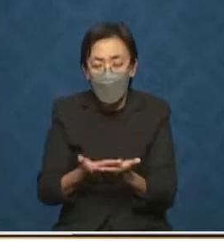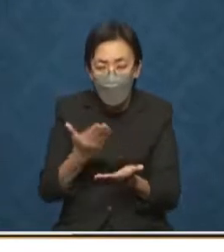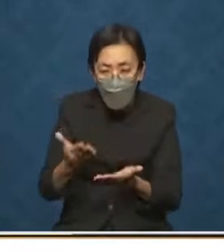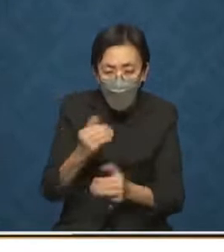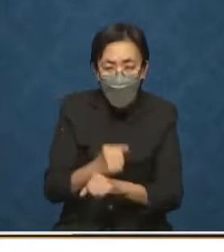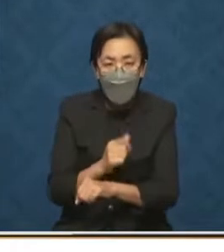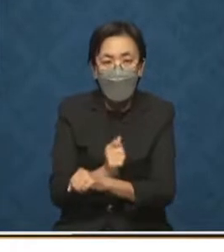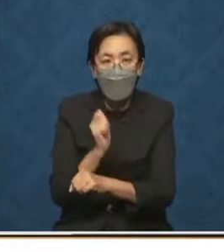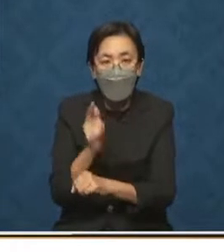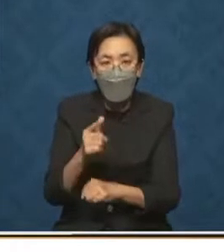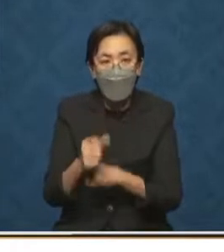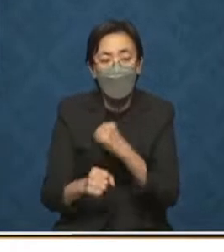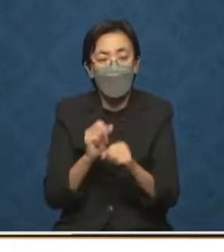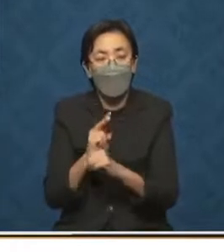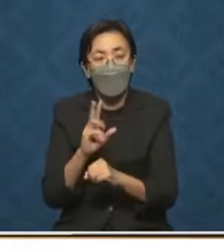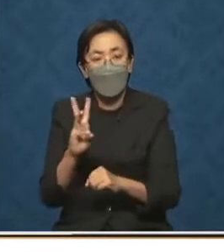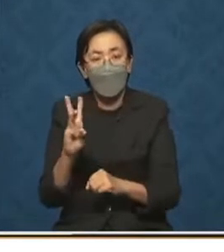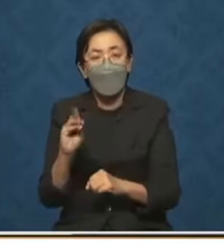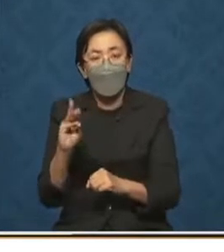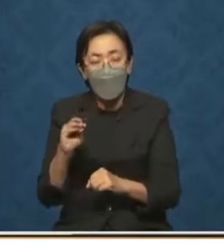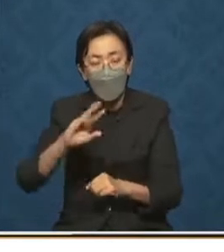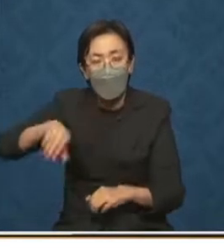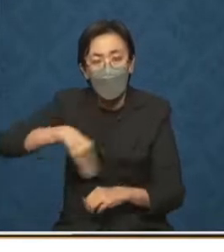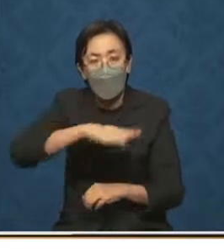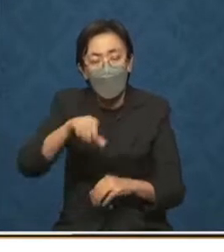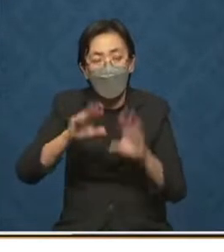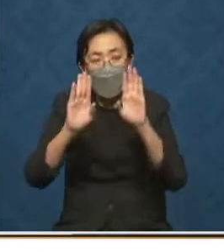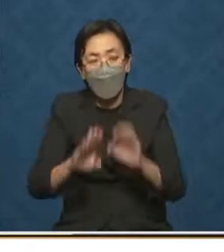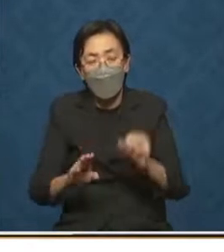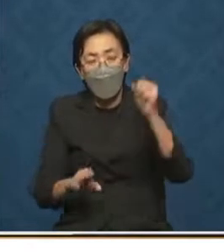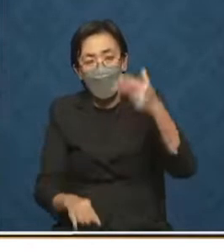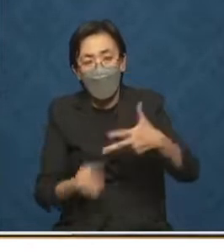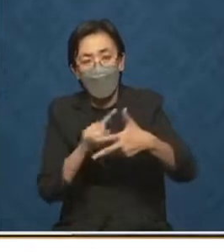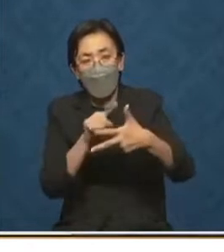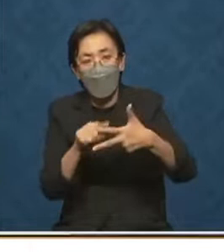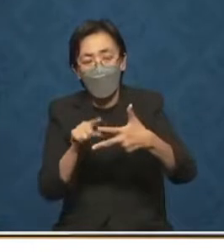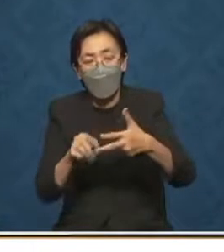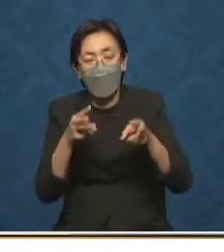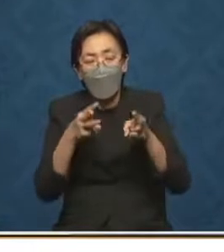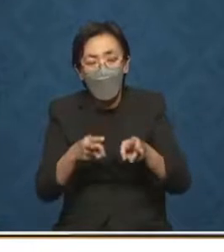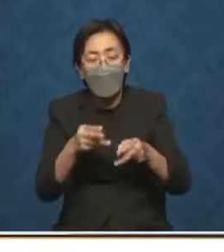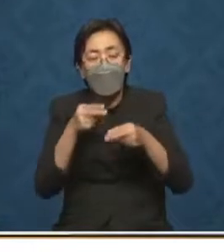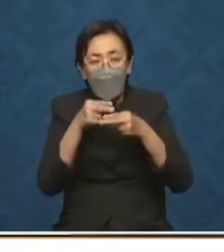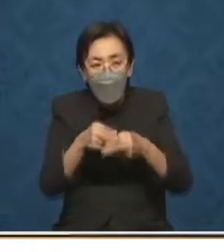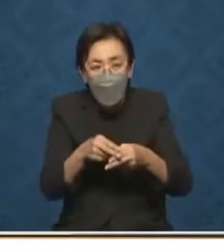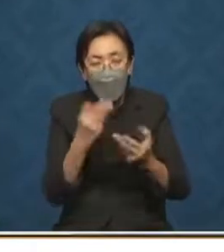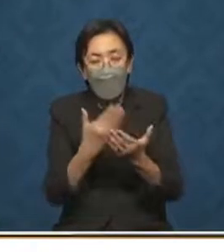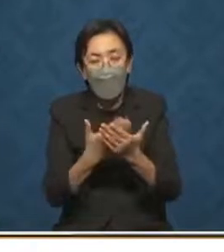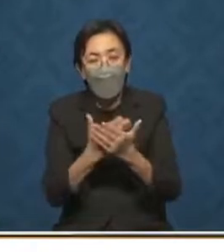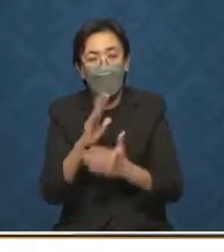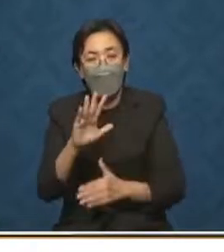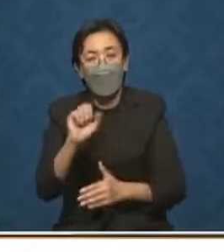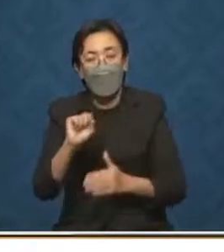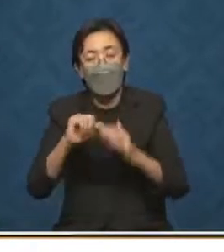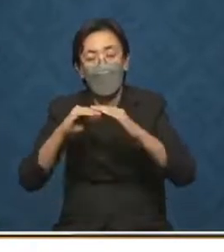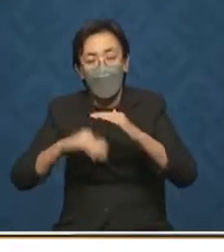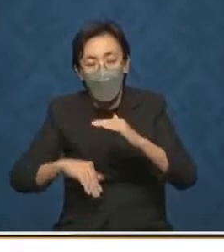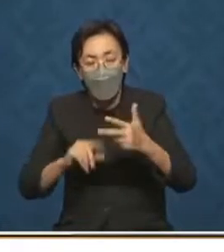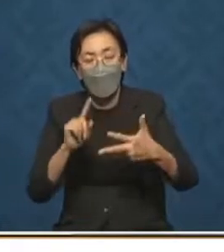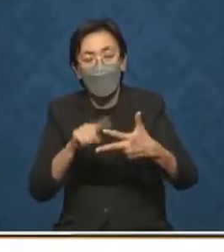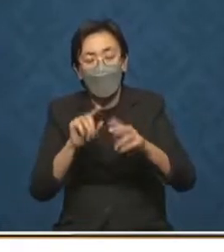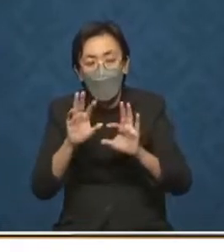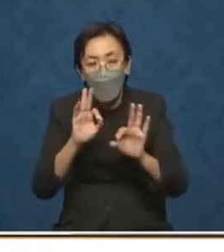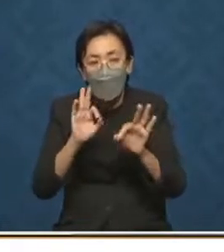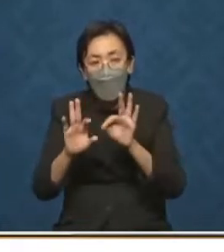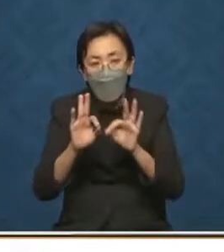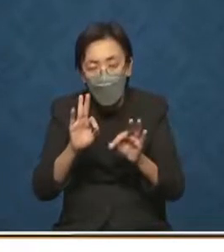ปี 2560 ซึ่งมีอยู่ทั้งหมด 3 รปแบบก็คือวิธีเฉพาะเจอจงมีวงเงินไม่เกิน 5 แนบาทและวธีการคัดเล